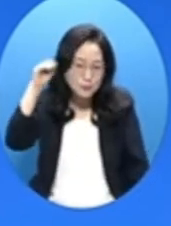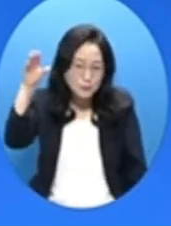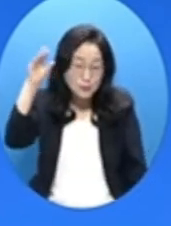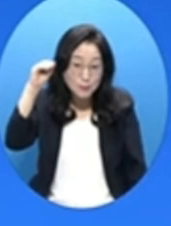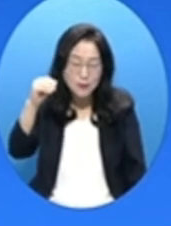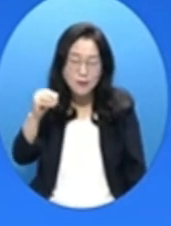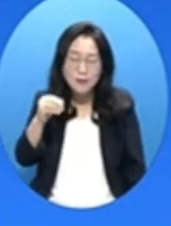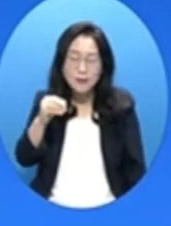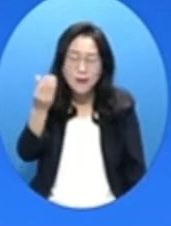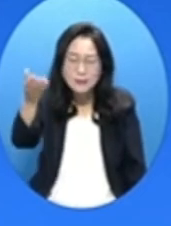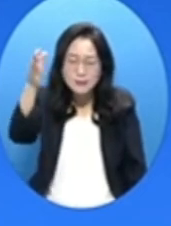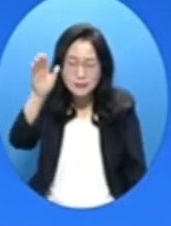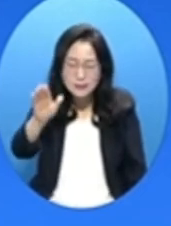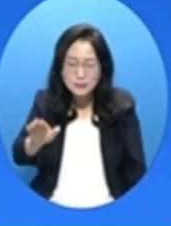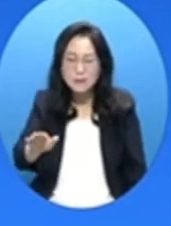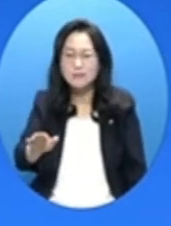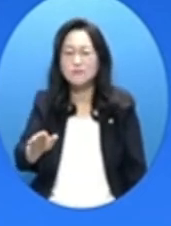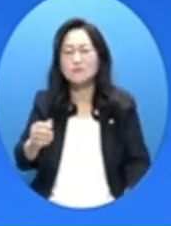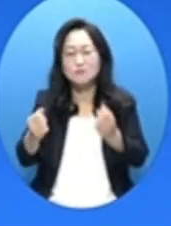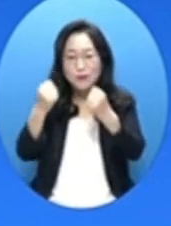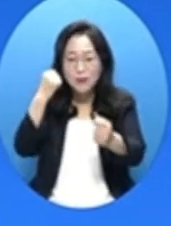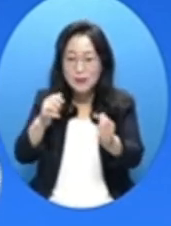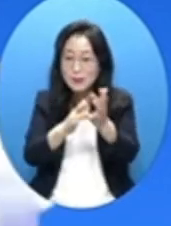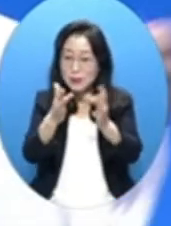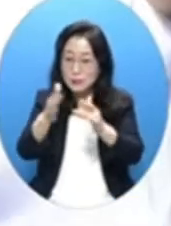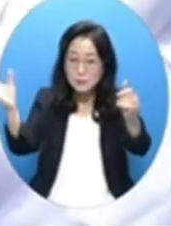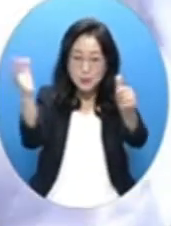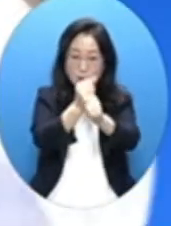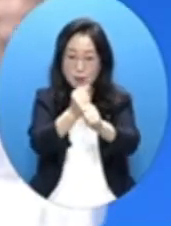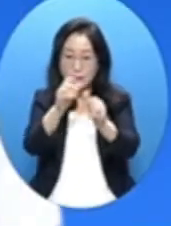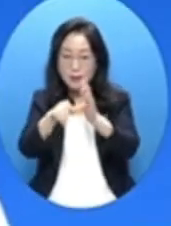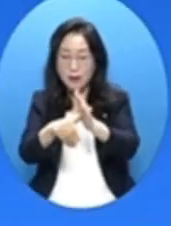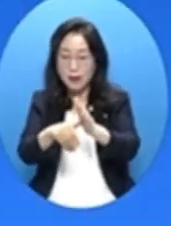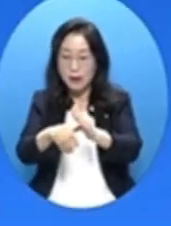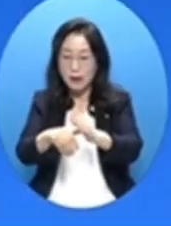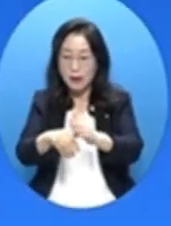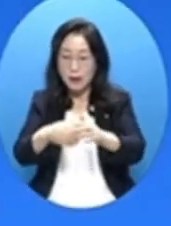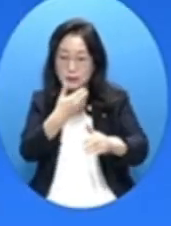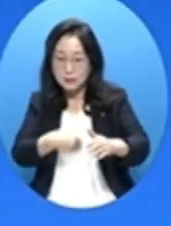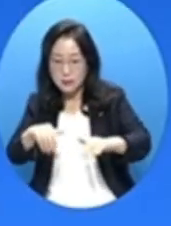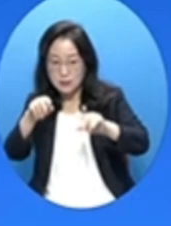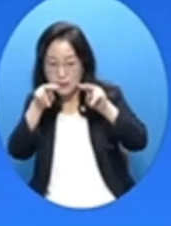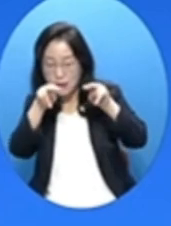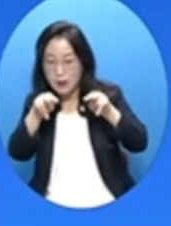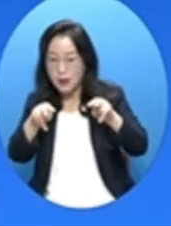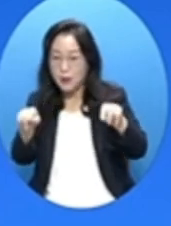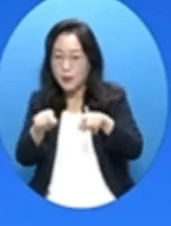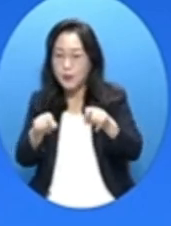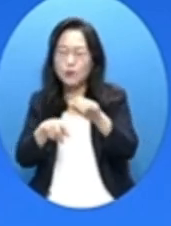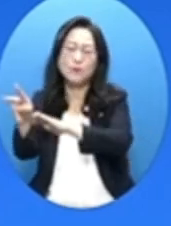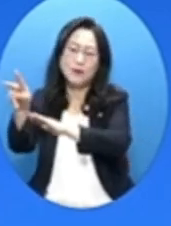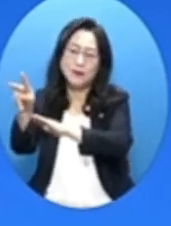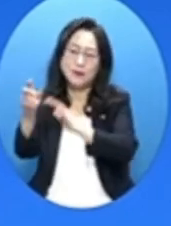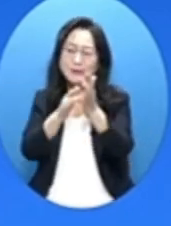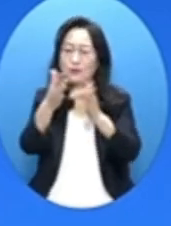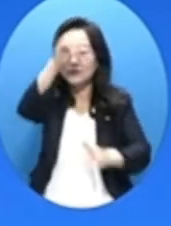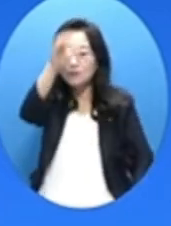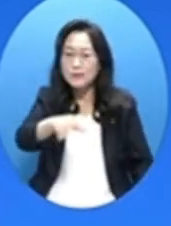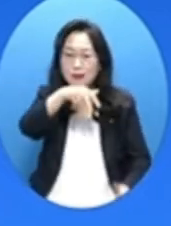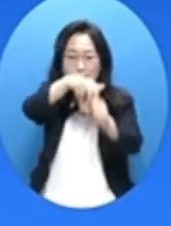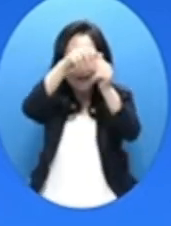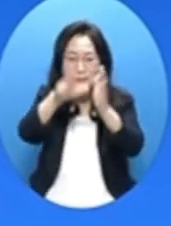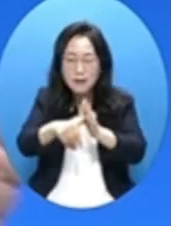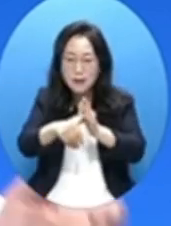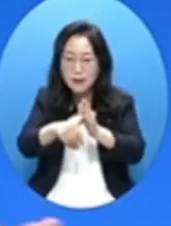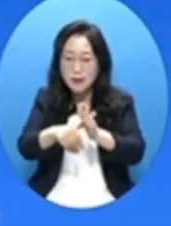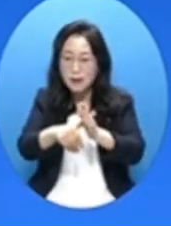들었음에도 불구하고 예수님이 붙잡히시자 저들이 다 도망갔습니다. 예수님이 십자가 달리실 때 그 앞에 온